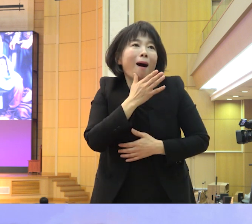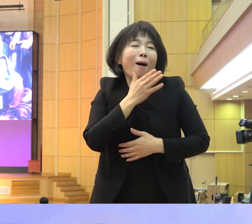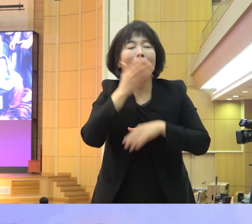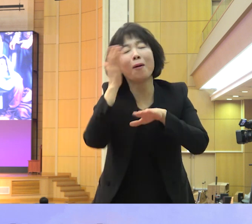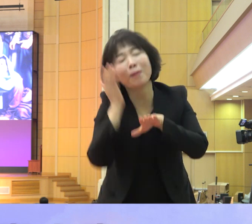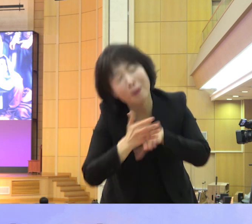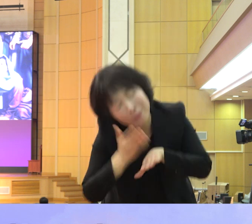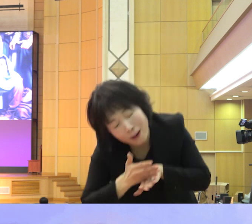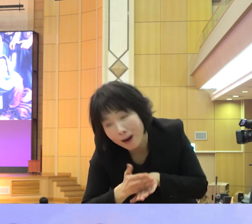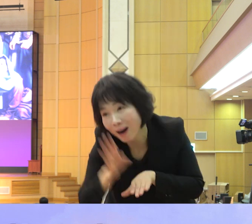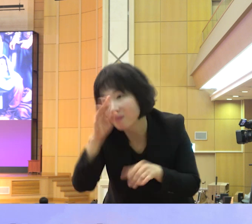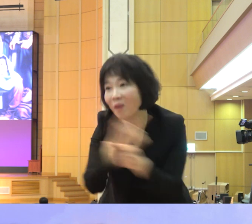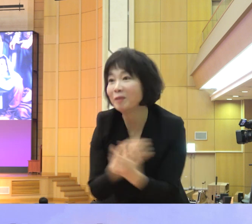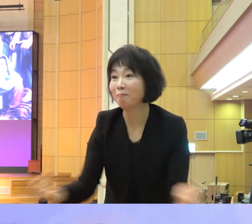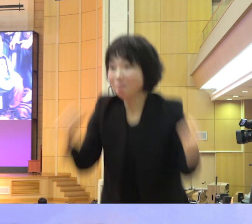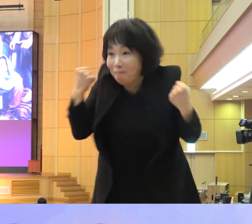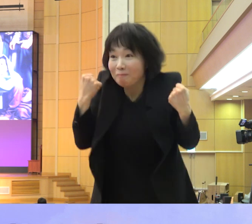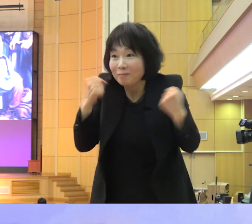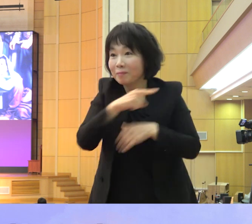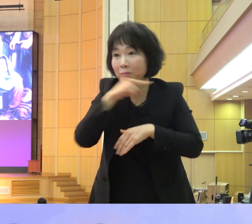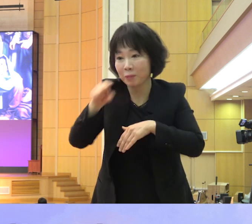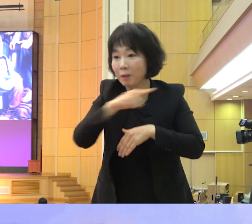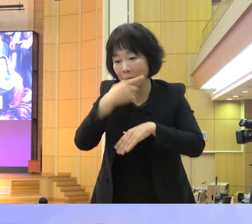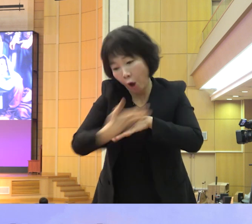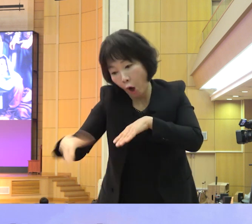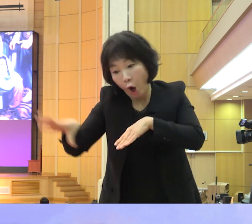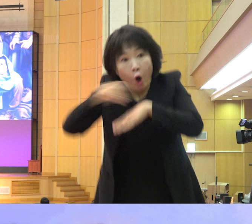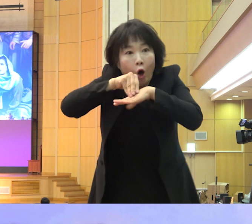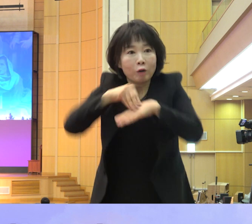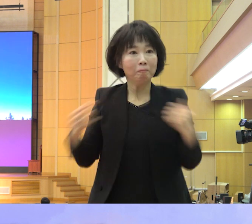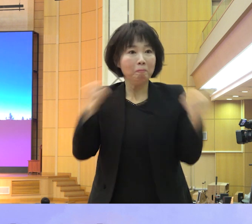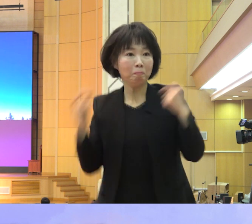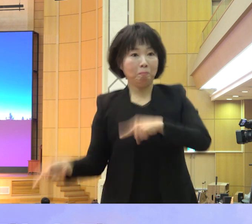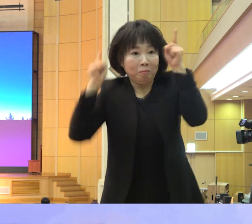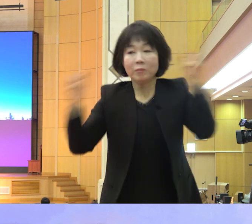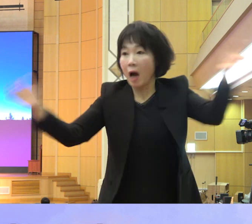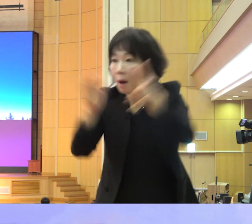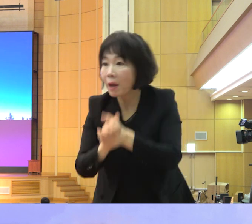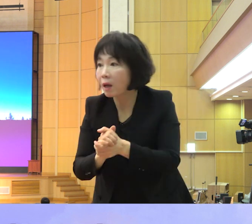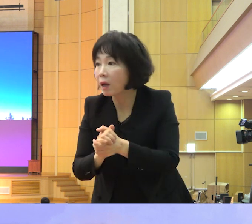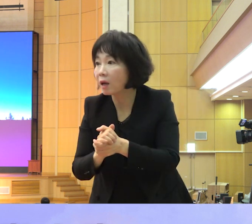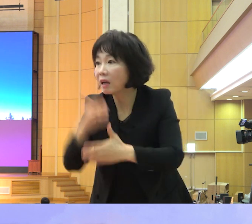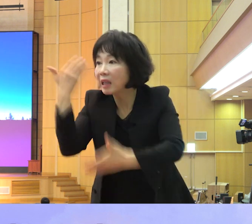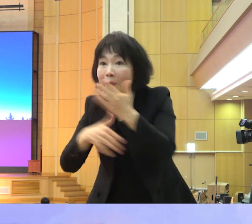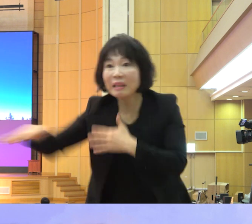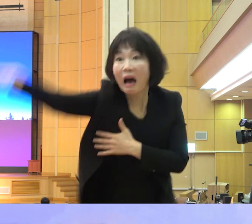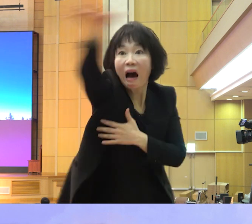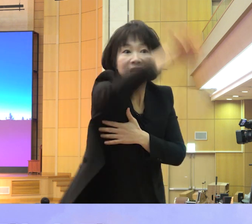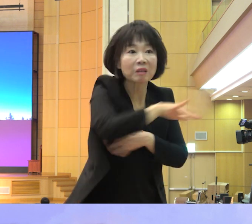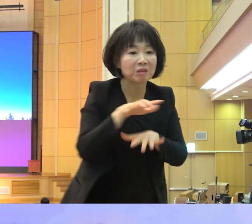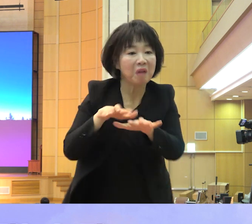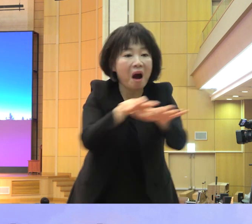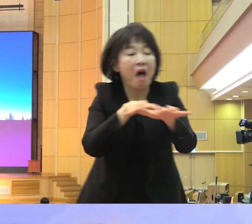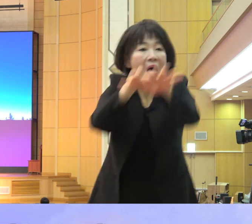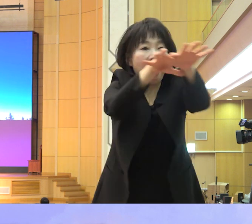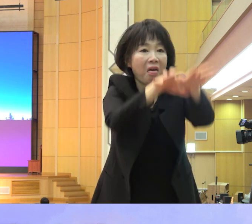그러면 예수님을 따라갔을 때 그 많은 사람들, 엄청난 많은 사람들이 있었는데